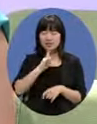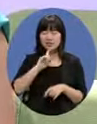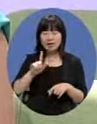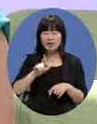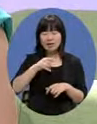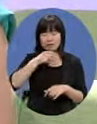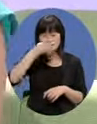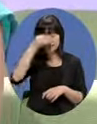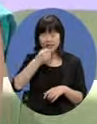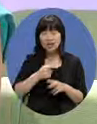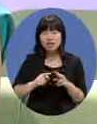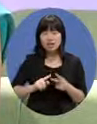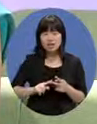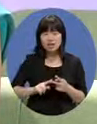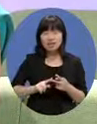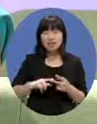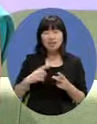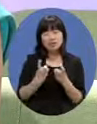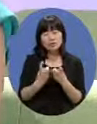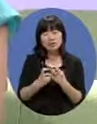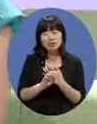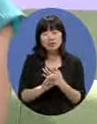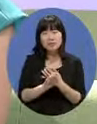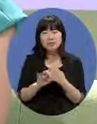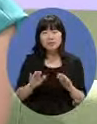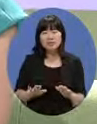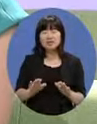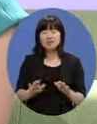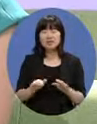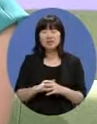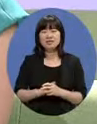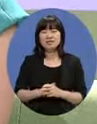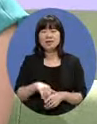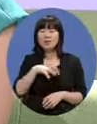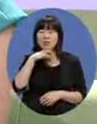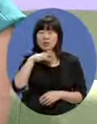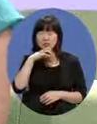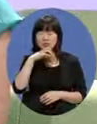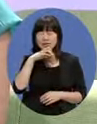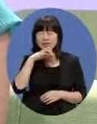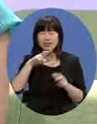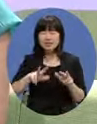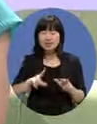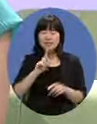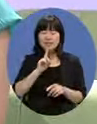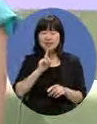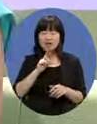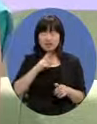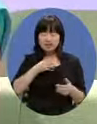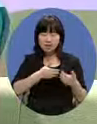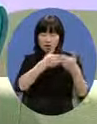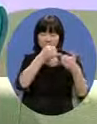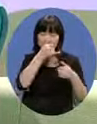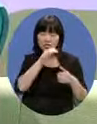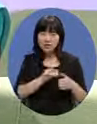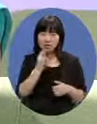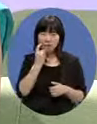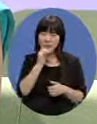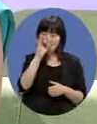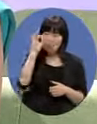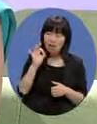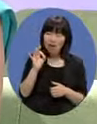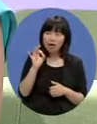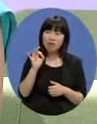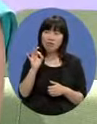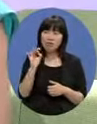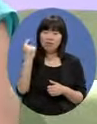꾸를 하다가 요게 어떻게 되냐면은 내가 이렇게 막 좀 불만 투정을 이렇게 말대꾸로 했는데 엄마 얼굴빛을 보니까